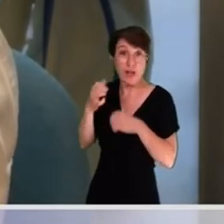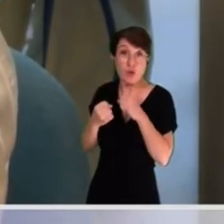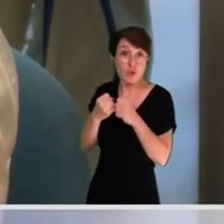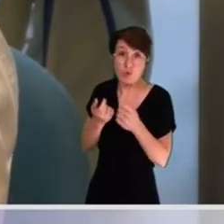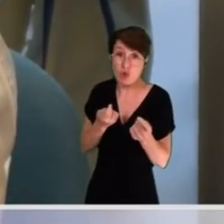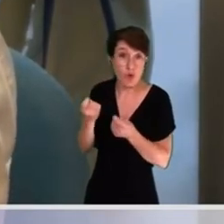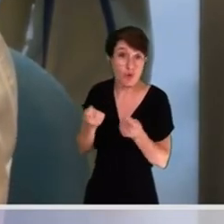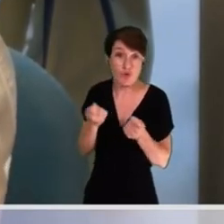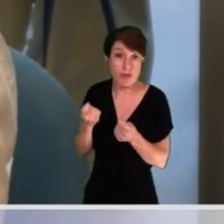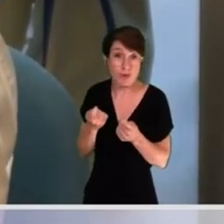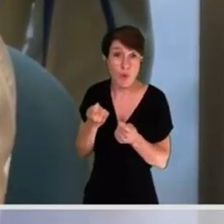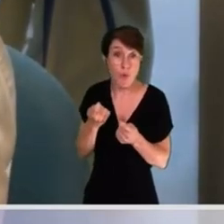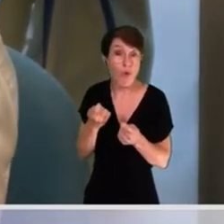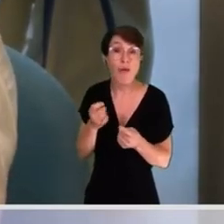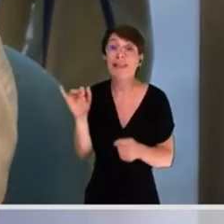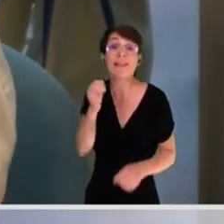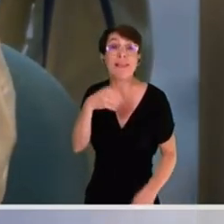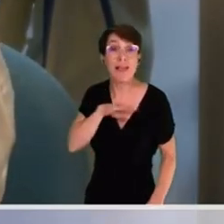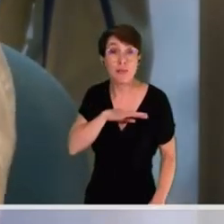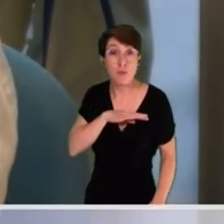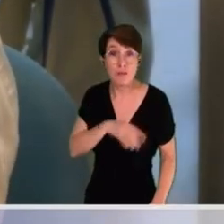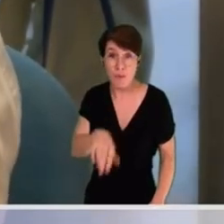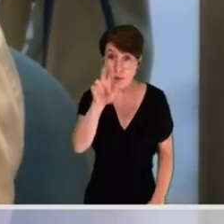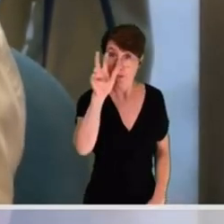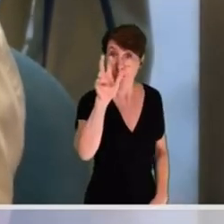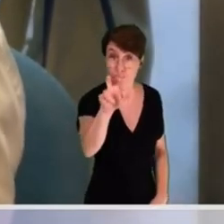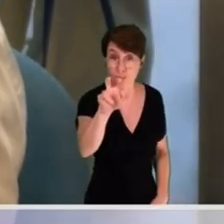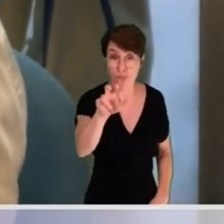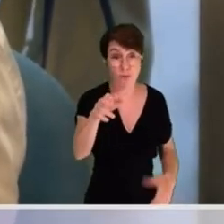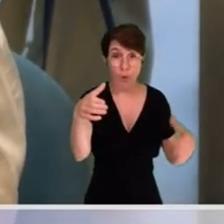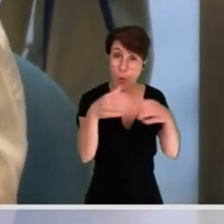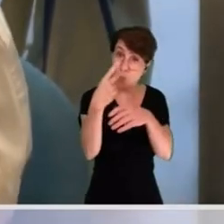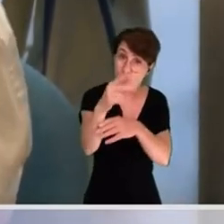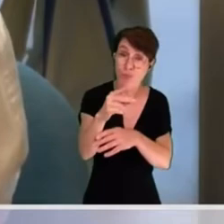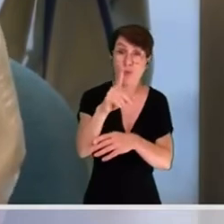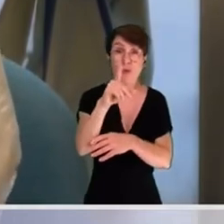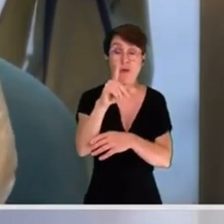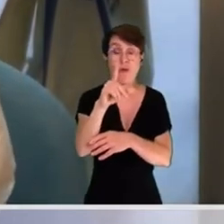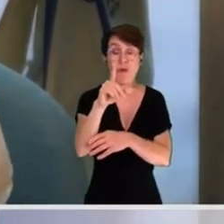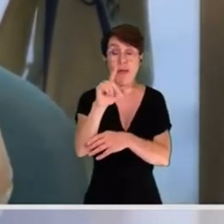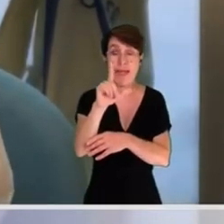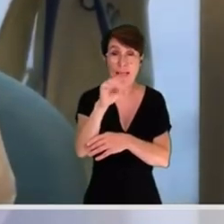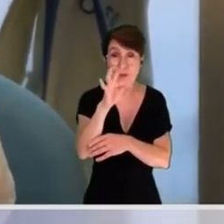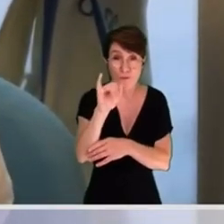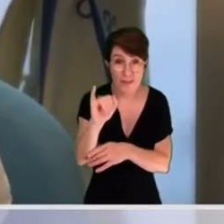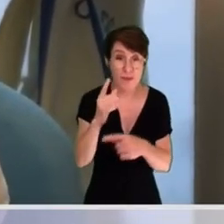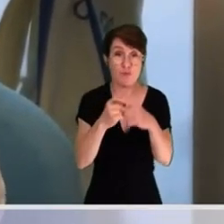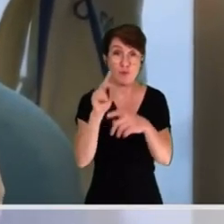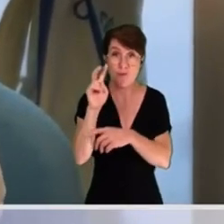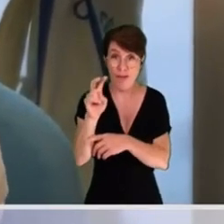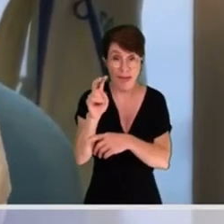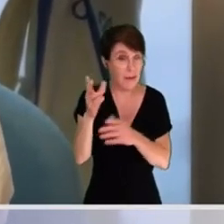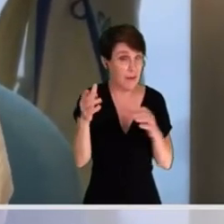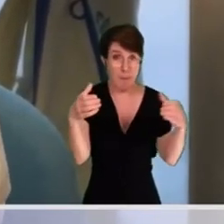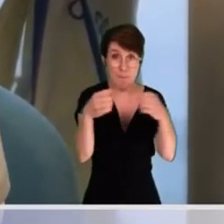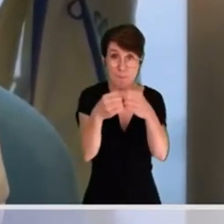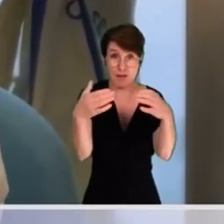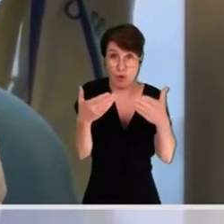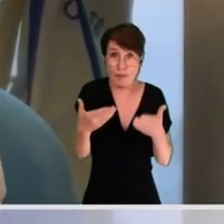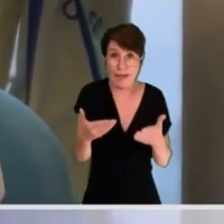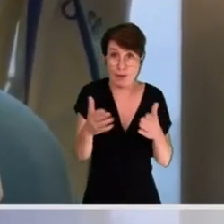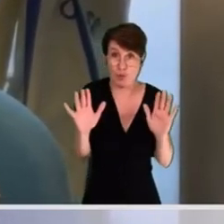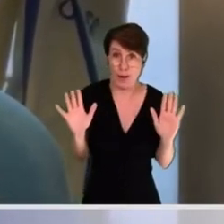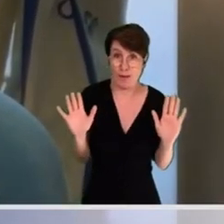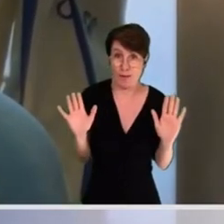appartiennent à la majorité LFI vert, qui est la majorité sortante. Et donc c'est ces 12